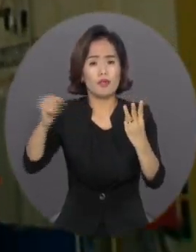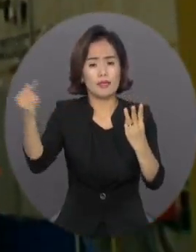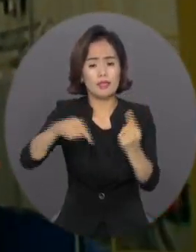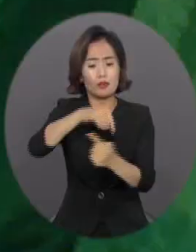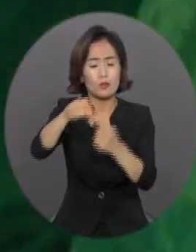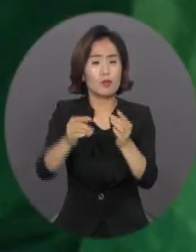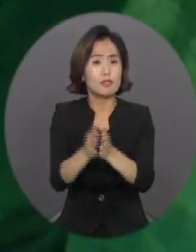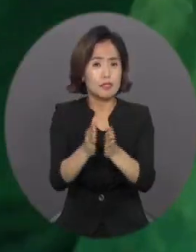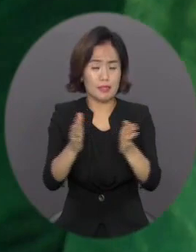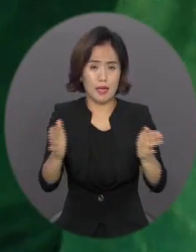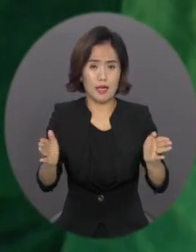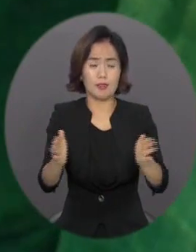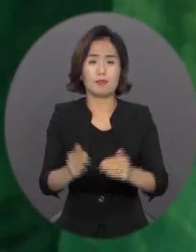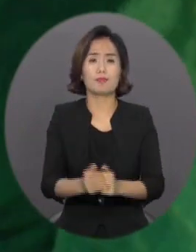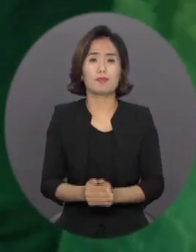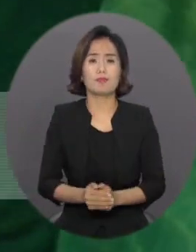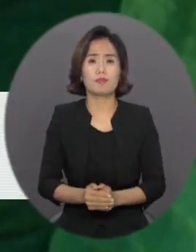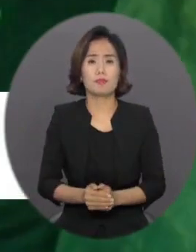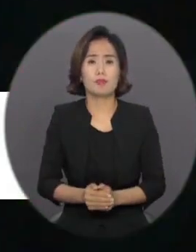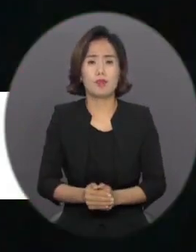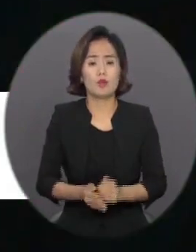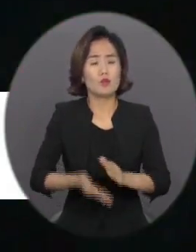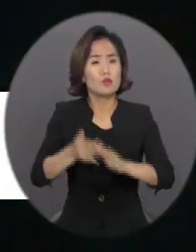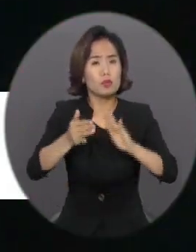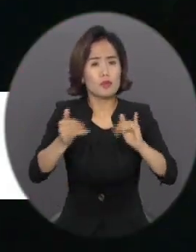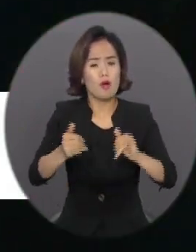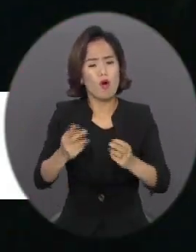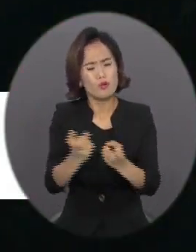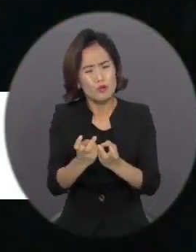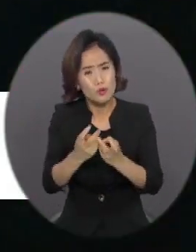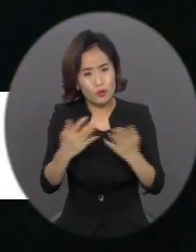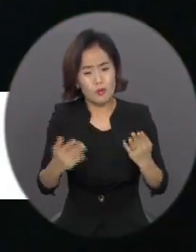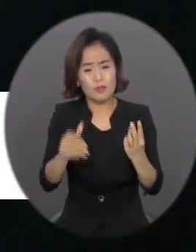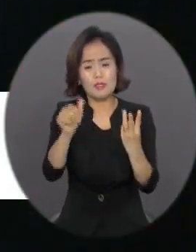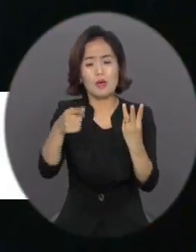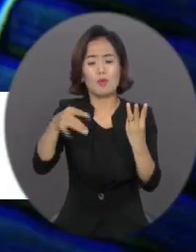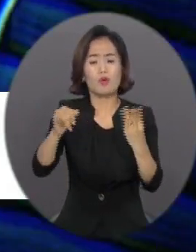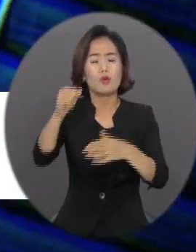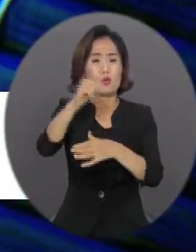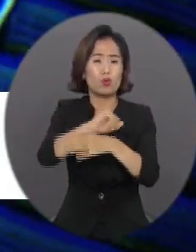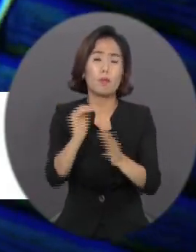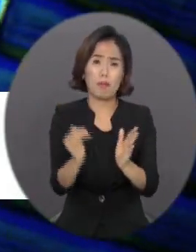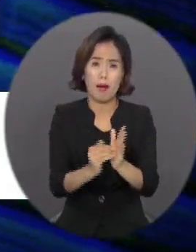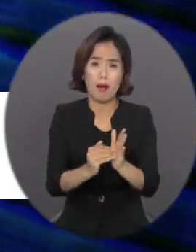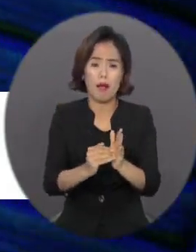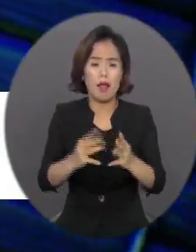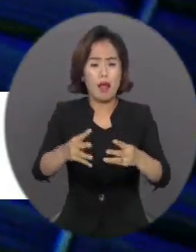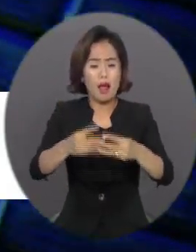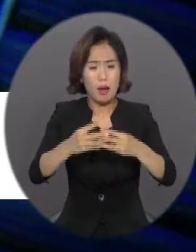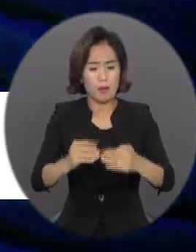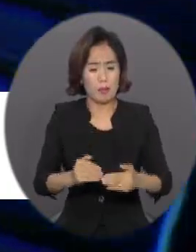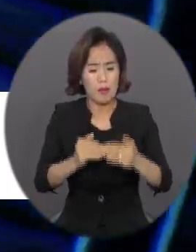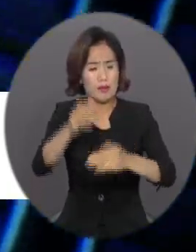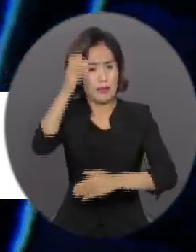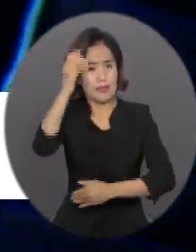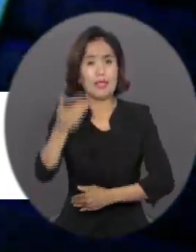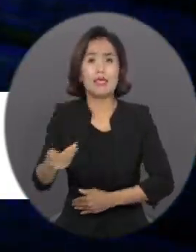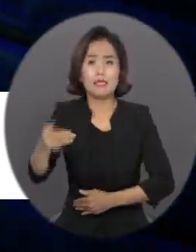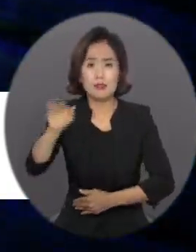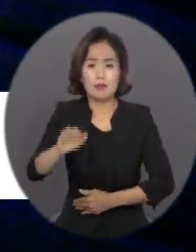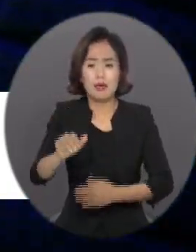곧바로 재가동이 가능했습니다. 주민들은 마지못해 3호기 재가동에 동의하고 합의서 이행을